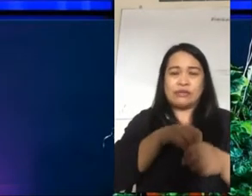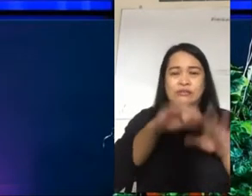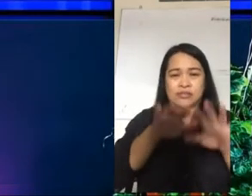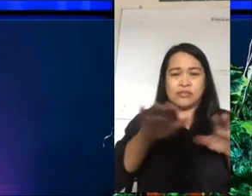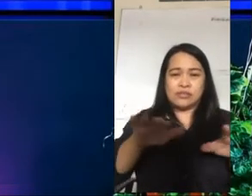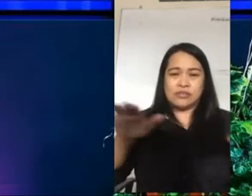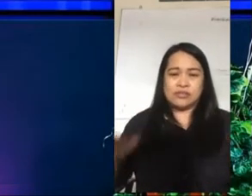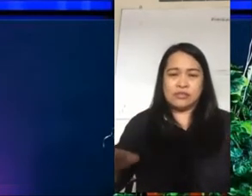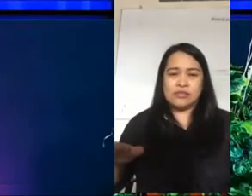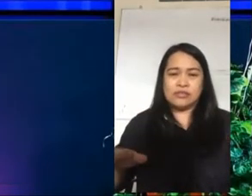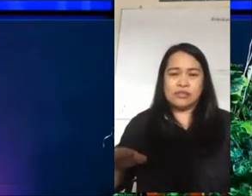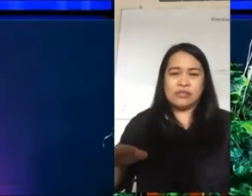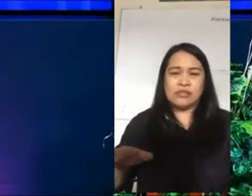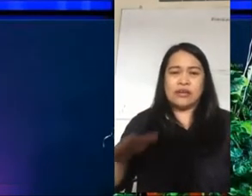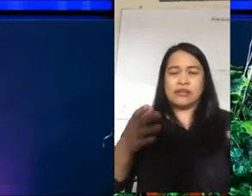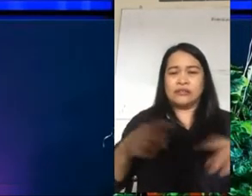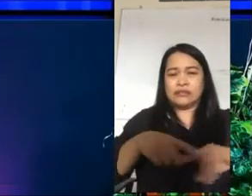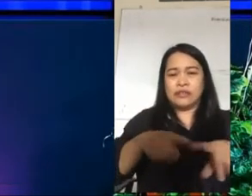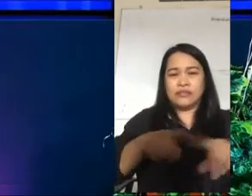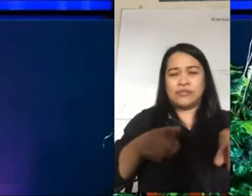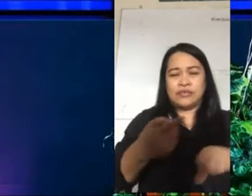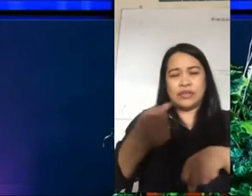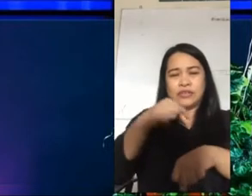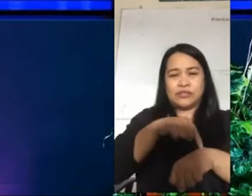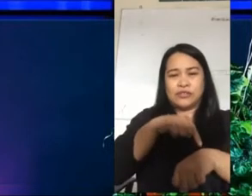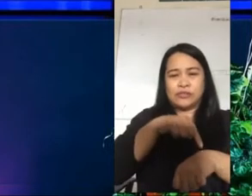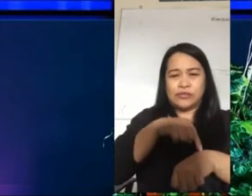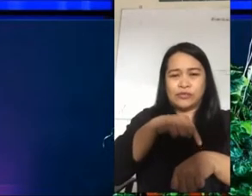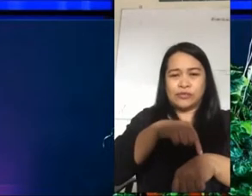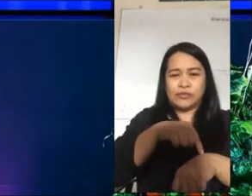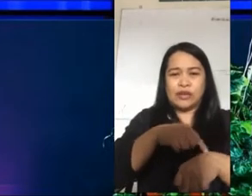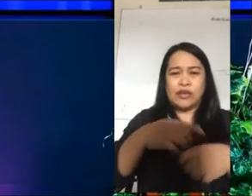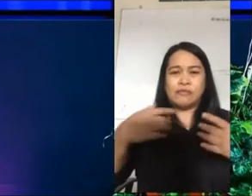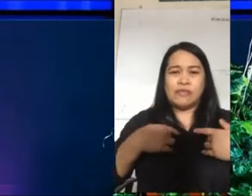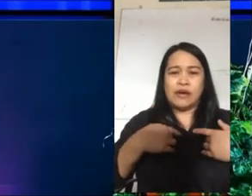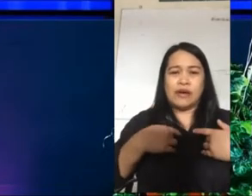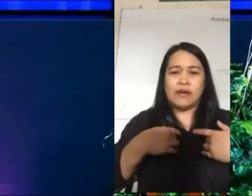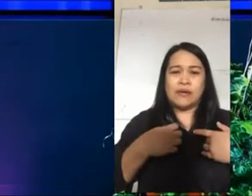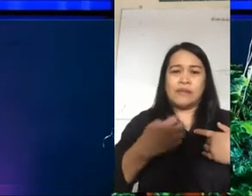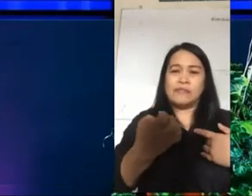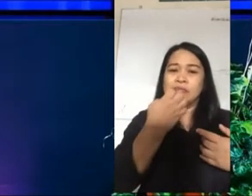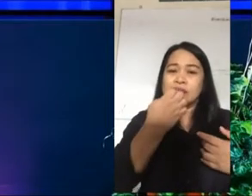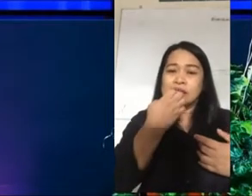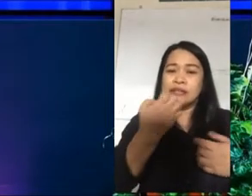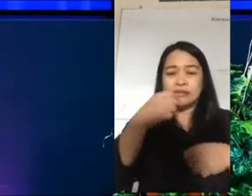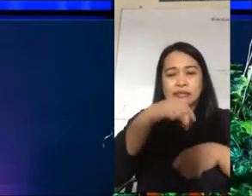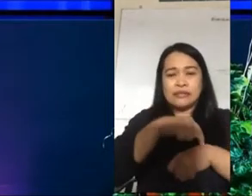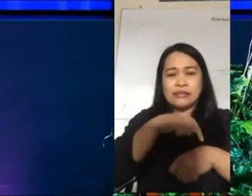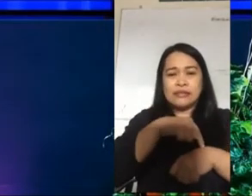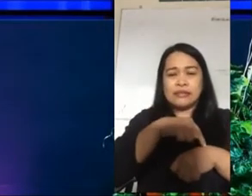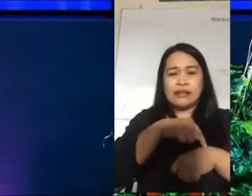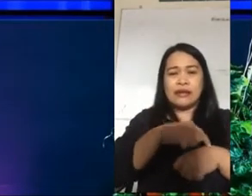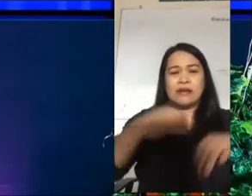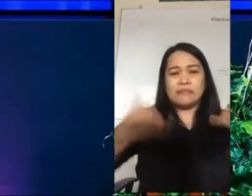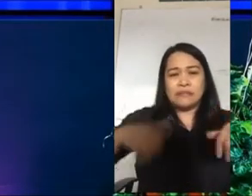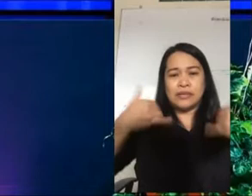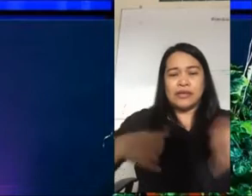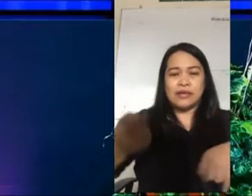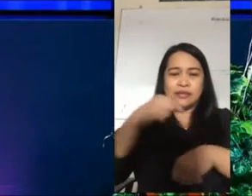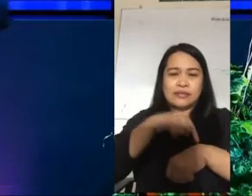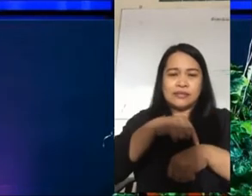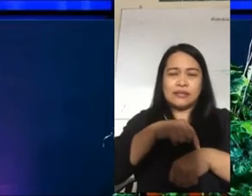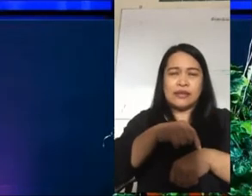nap times, okay? Kailangan merong time na nirarap mo ang kanilang likod, merong